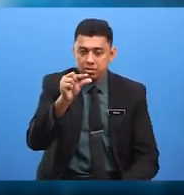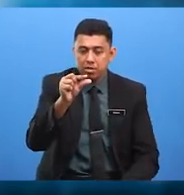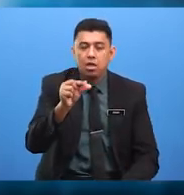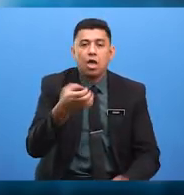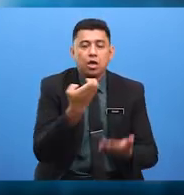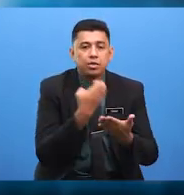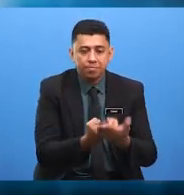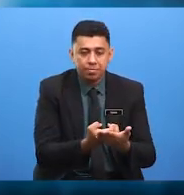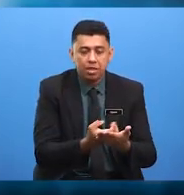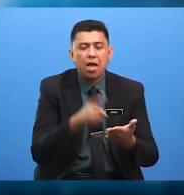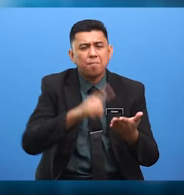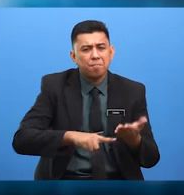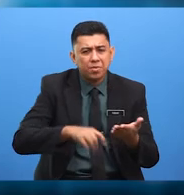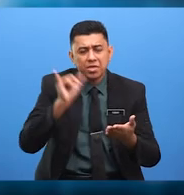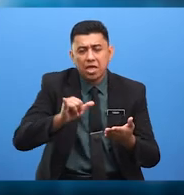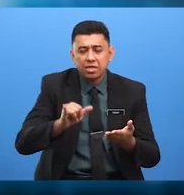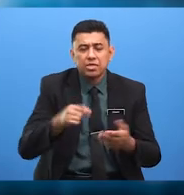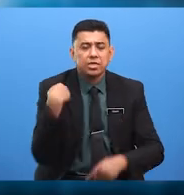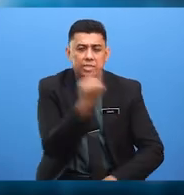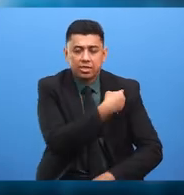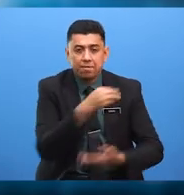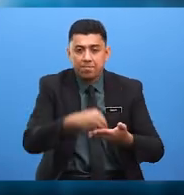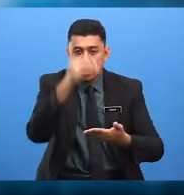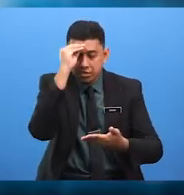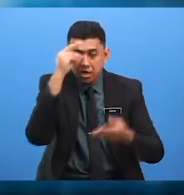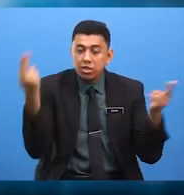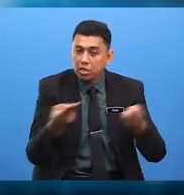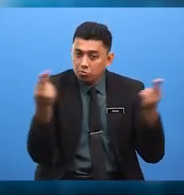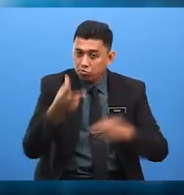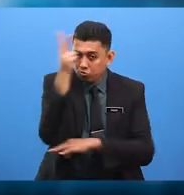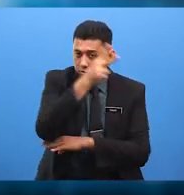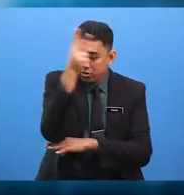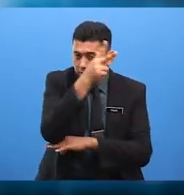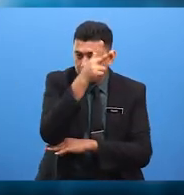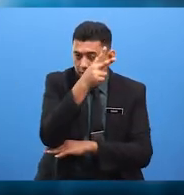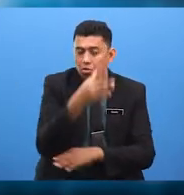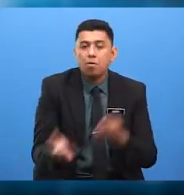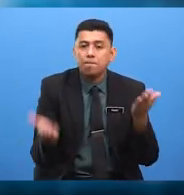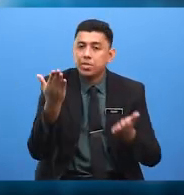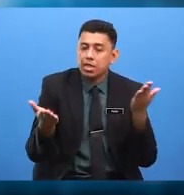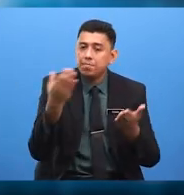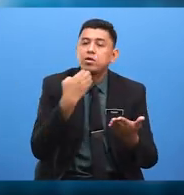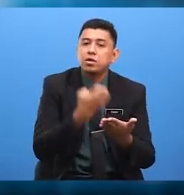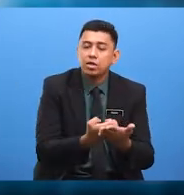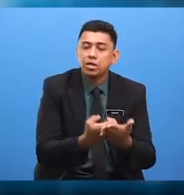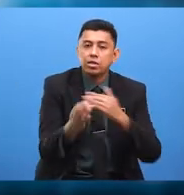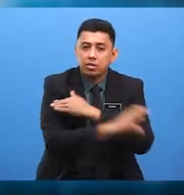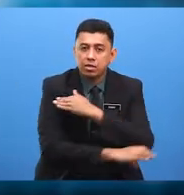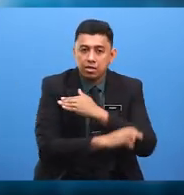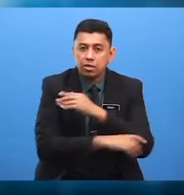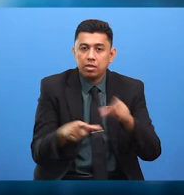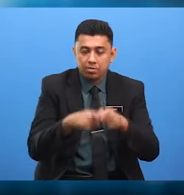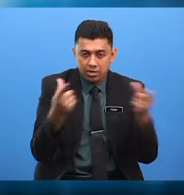tambahan kepada apel yang telah gitu Pelajar Hai mengenai usaha kerajaan untuk menstabilkan ekonomi negara